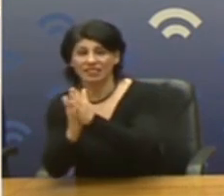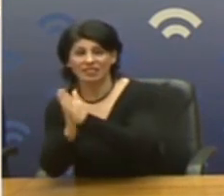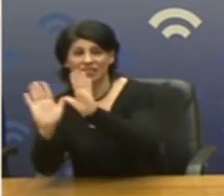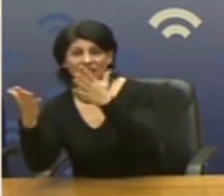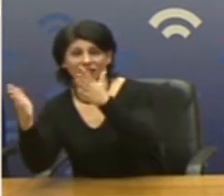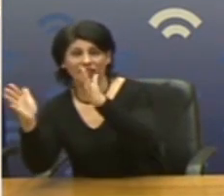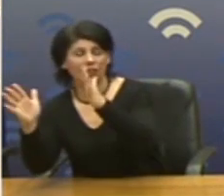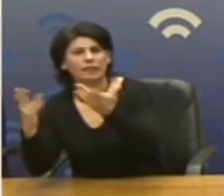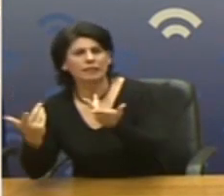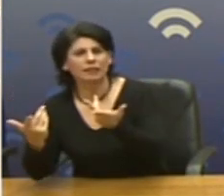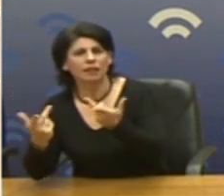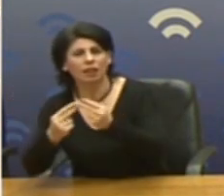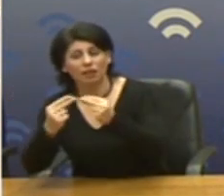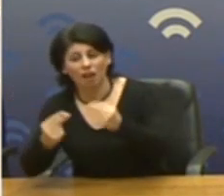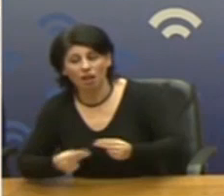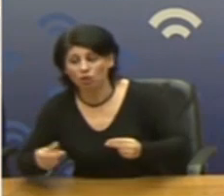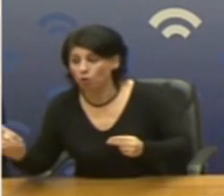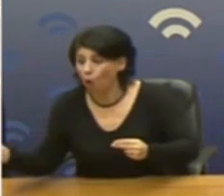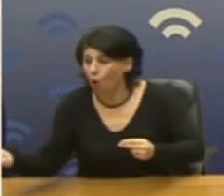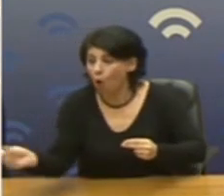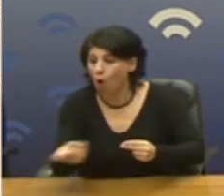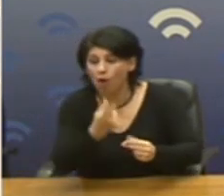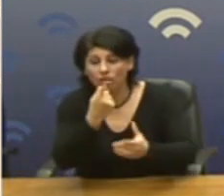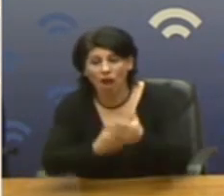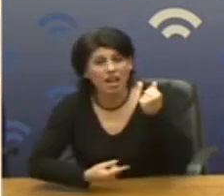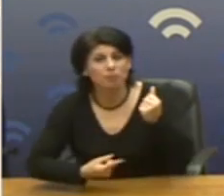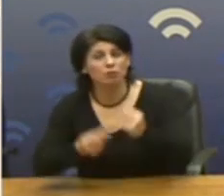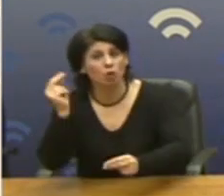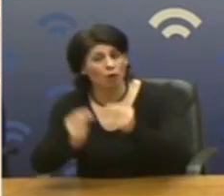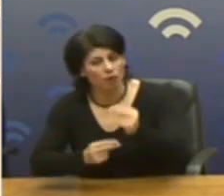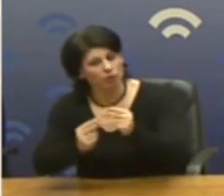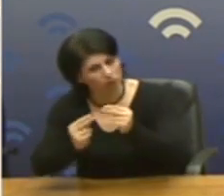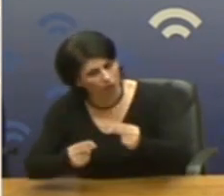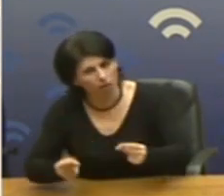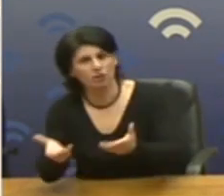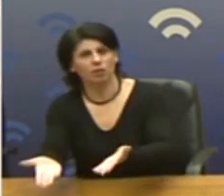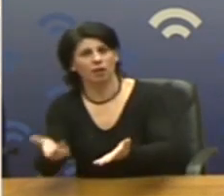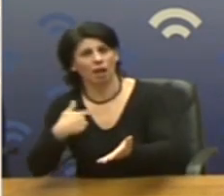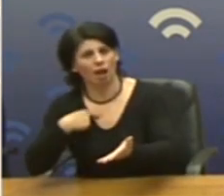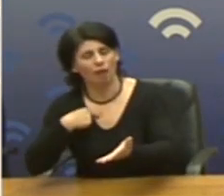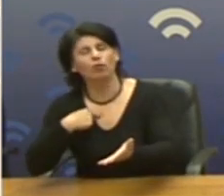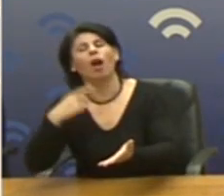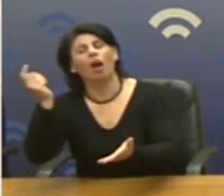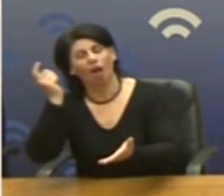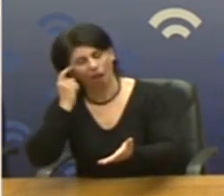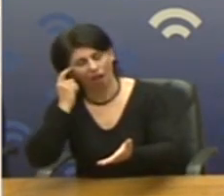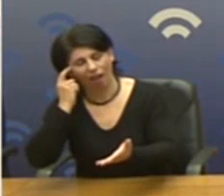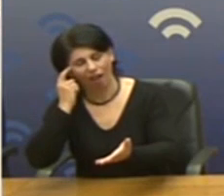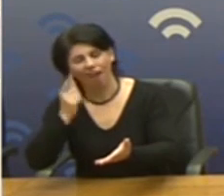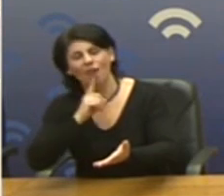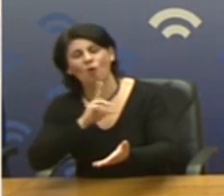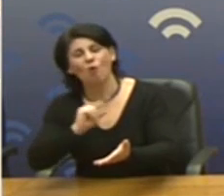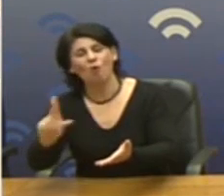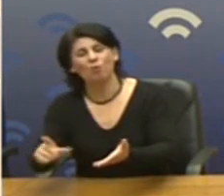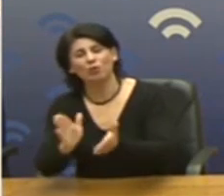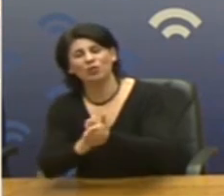να λύσετε όλες αυτές τις ελλείψεις, όλα αυτά τα προβλήματα, τα αιτήματα που οι ίδιοι,